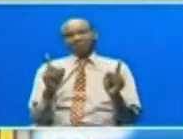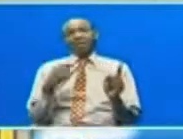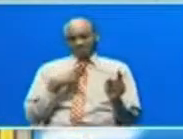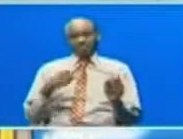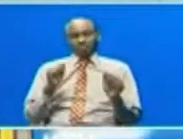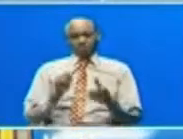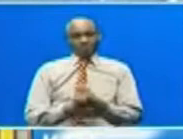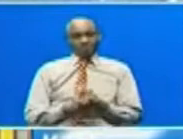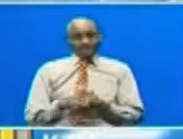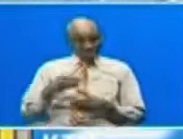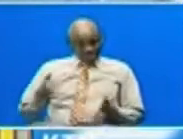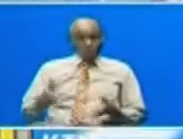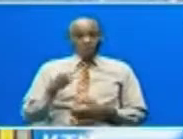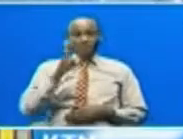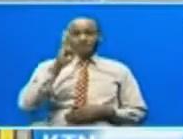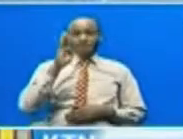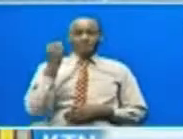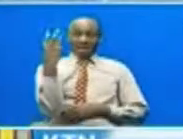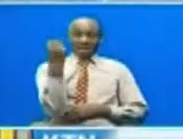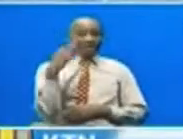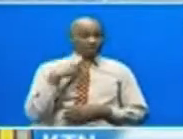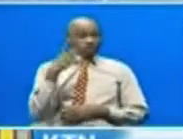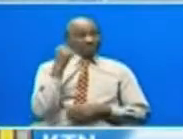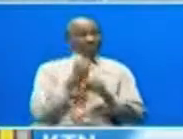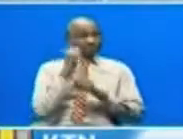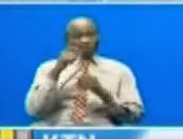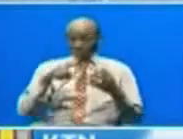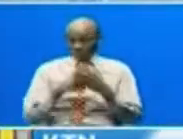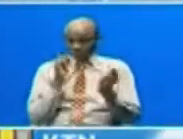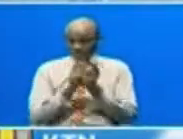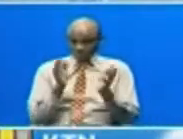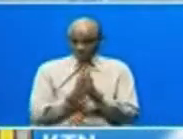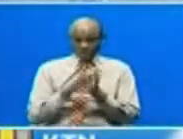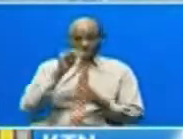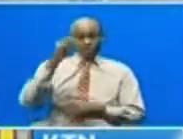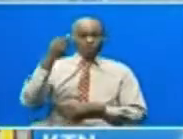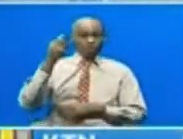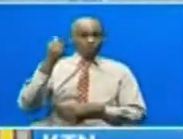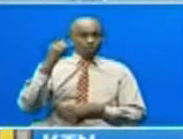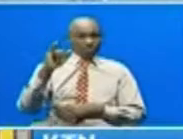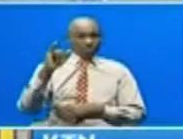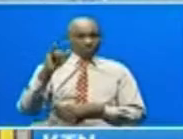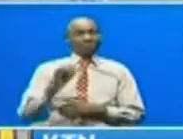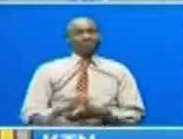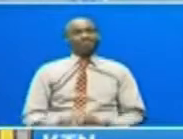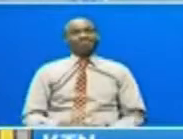League fixtures, Bandari will kick off its 2015 campaign at home against Muhoroni Youth. Lynn Washira, KTN.